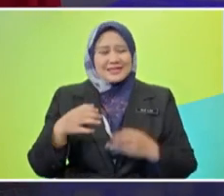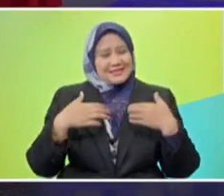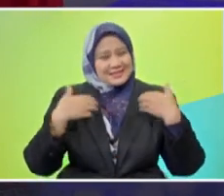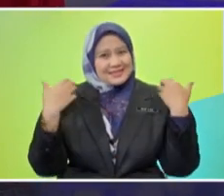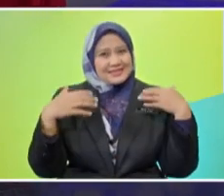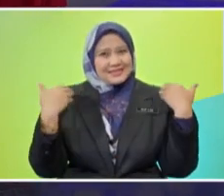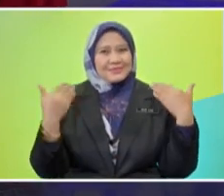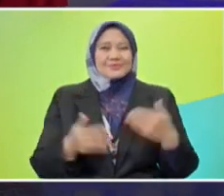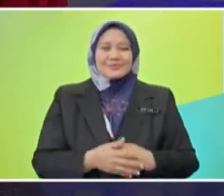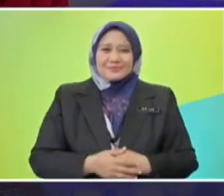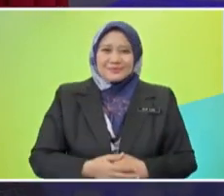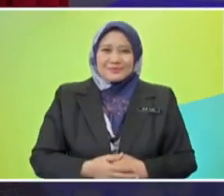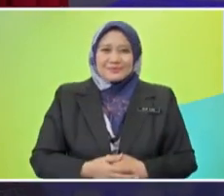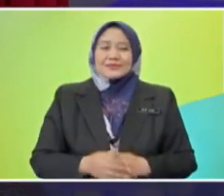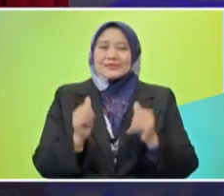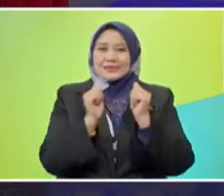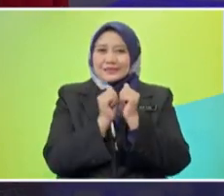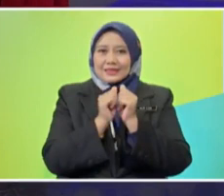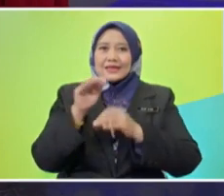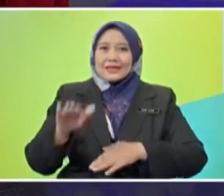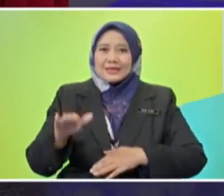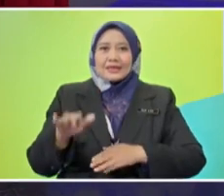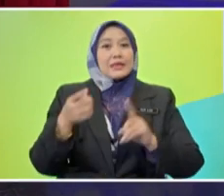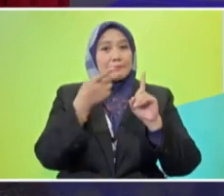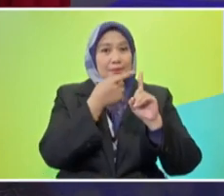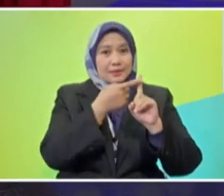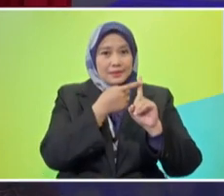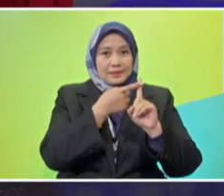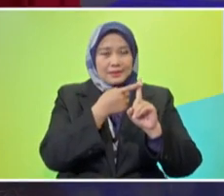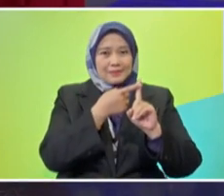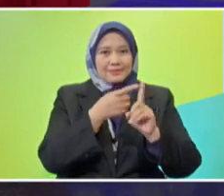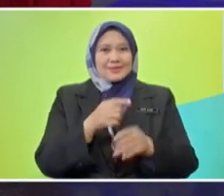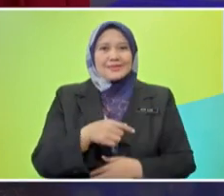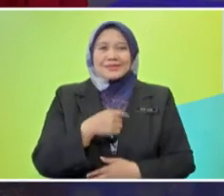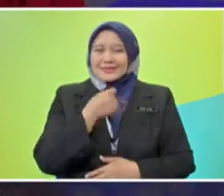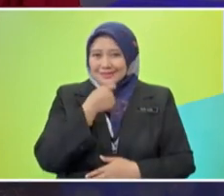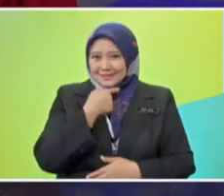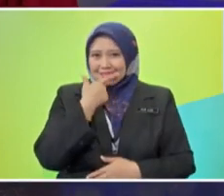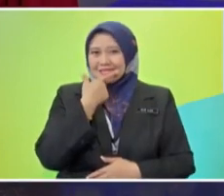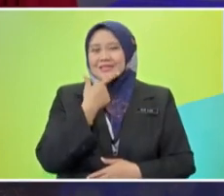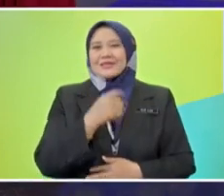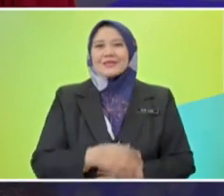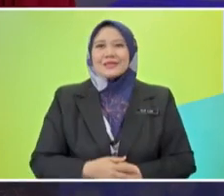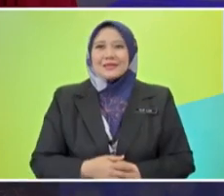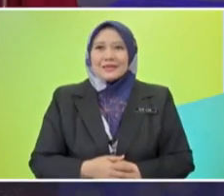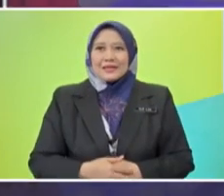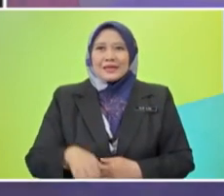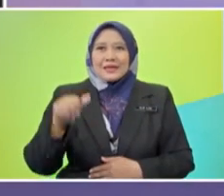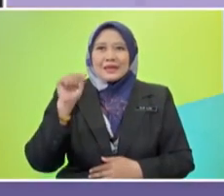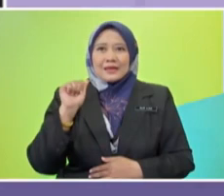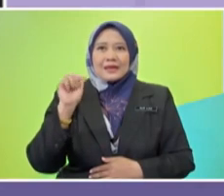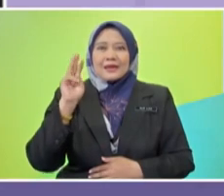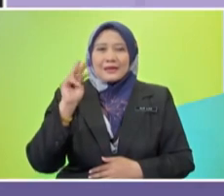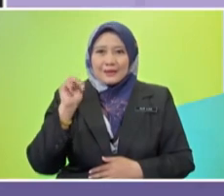kita pada hari ini, Fizi. Baik cikgu. Baiklah, adik yang pertama itu dia tersenyum manis. Adik Amni binti